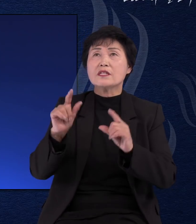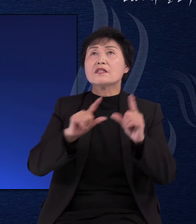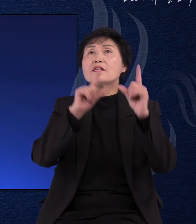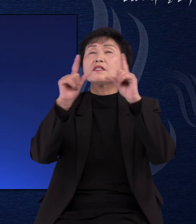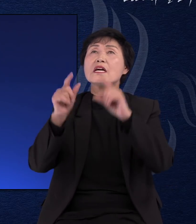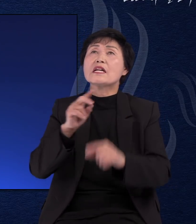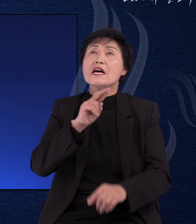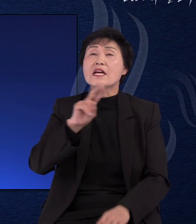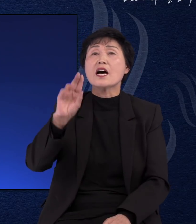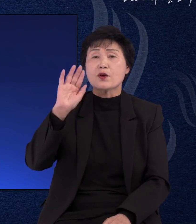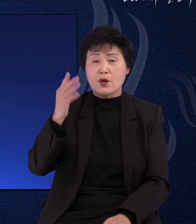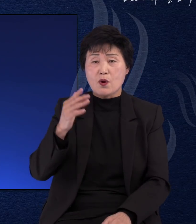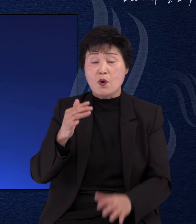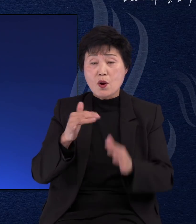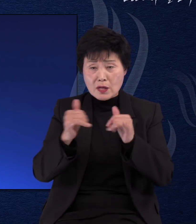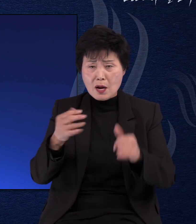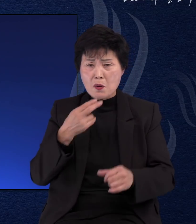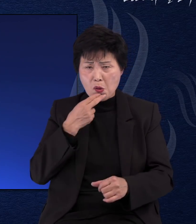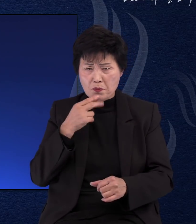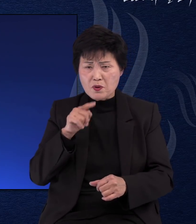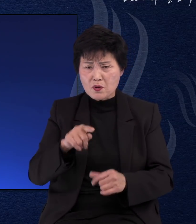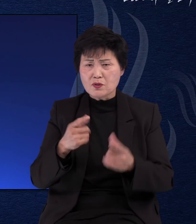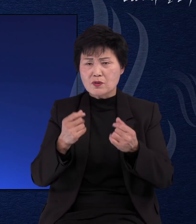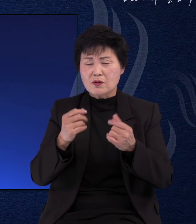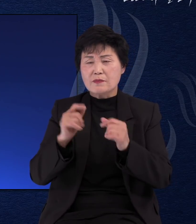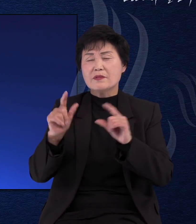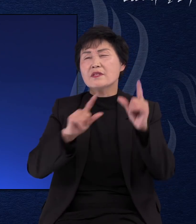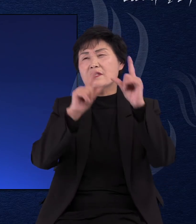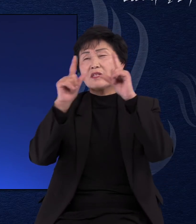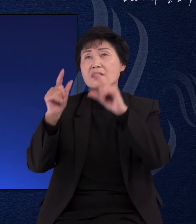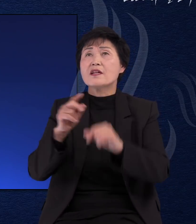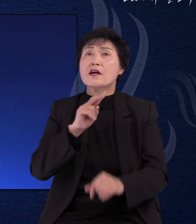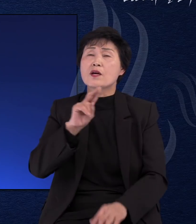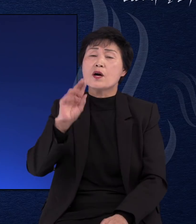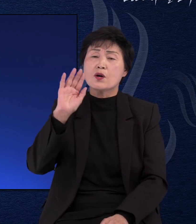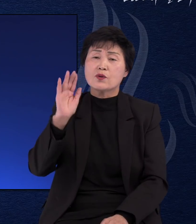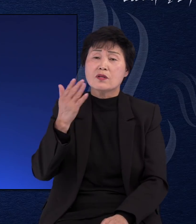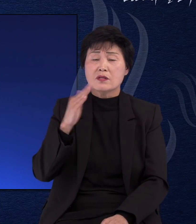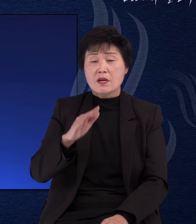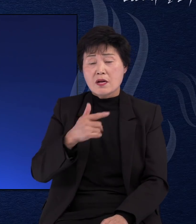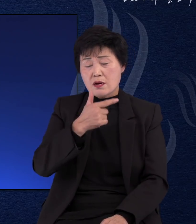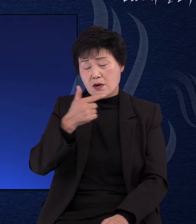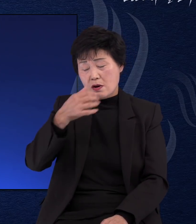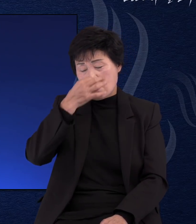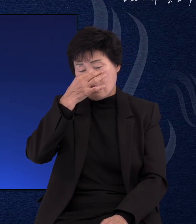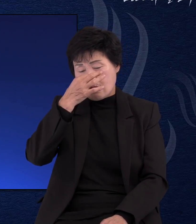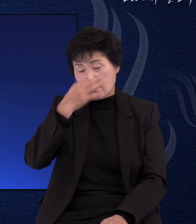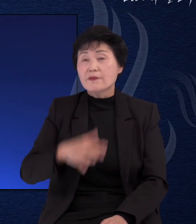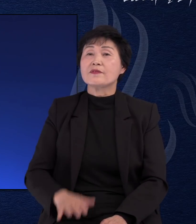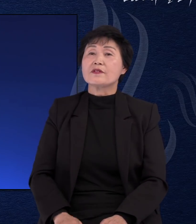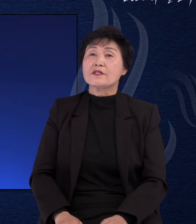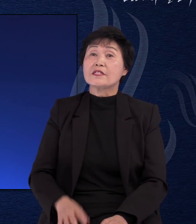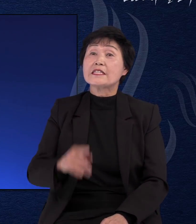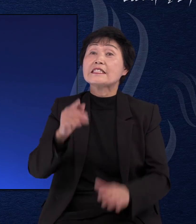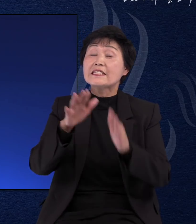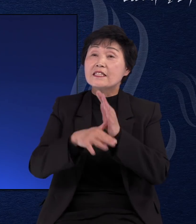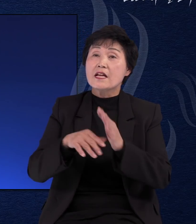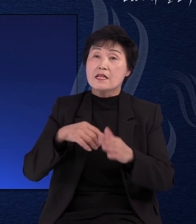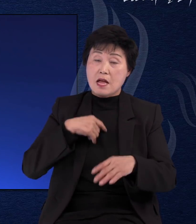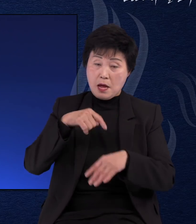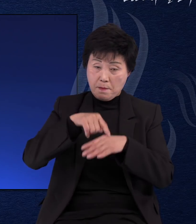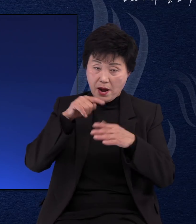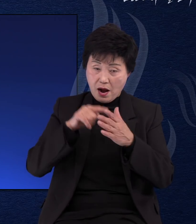투명인간 같고 흑백 TV와 같은 저의 삶이 참 힘들었습니다. 그때 제 마음 가운데 하나님이 교만을